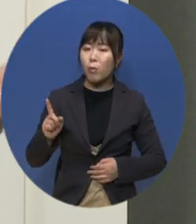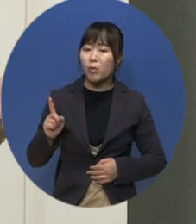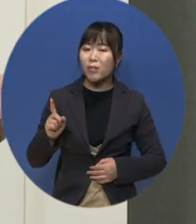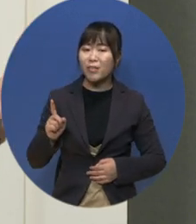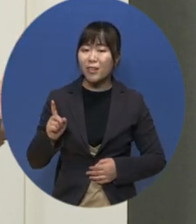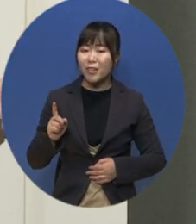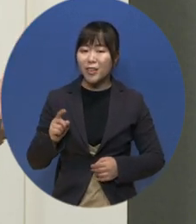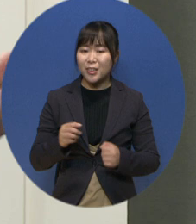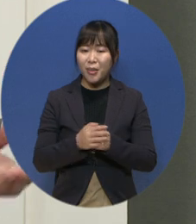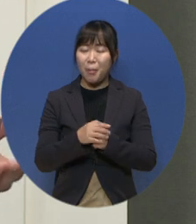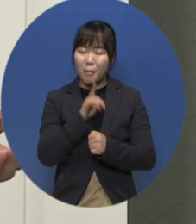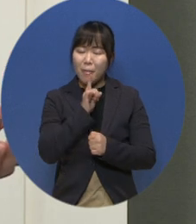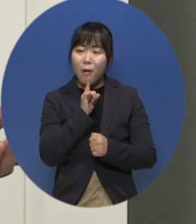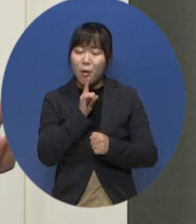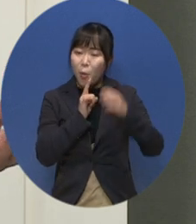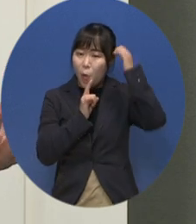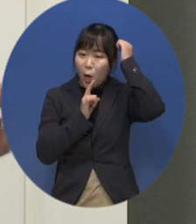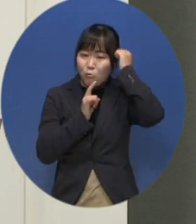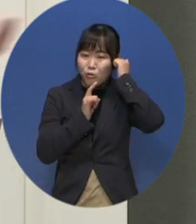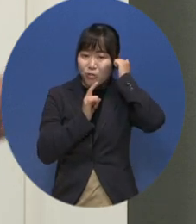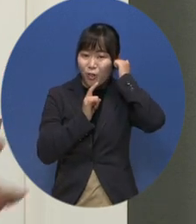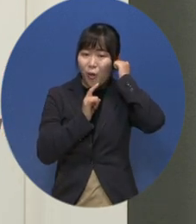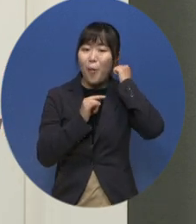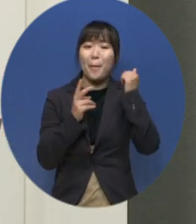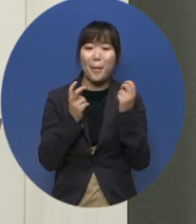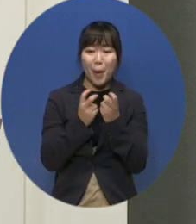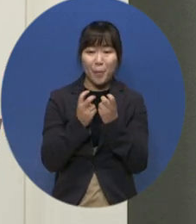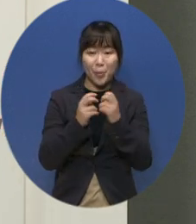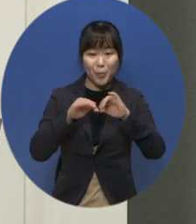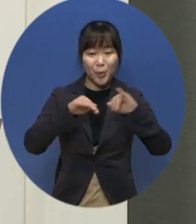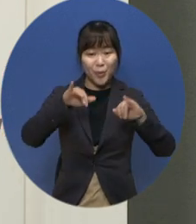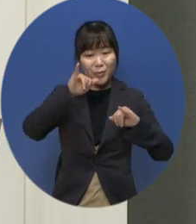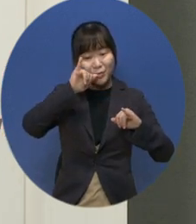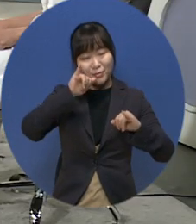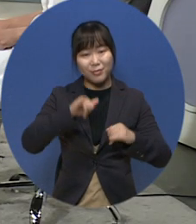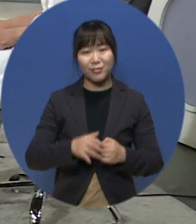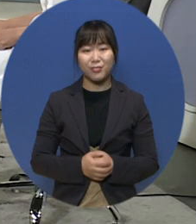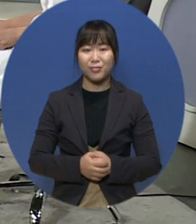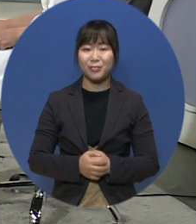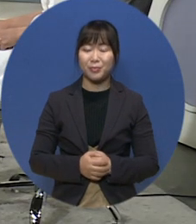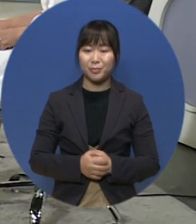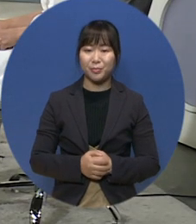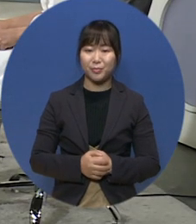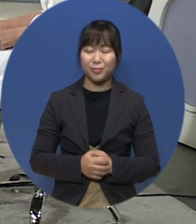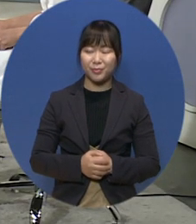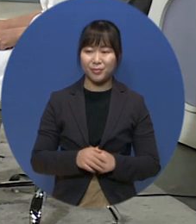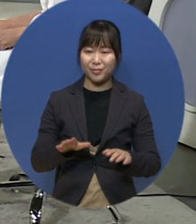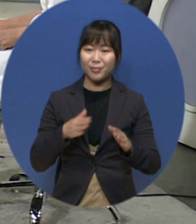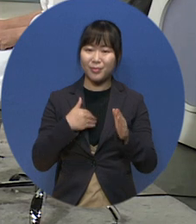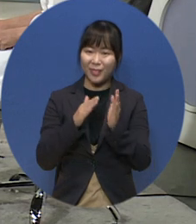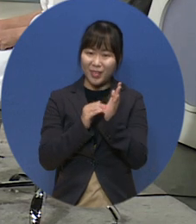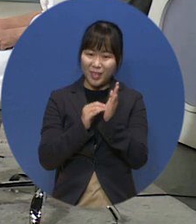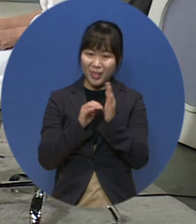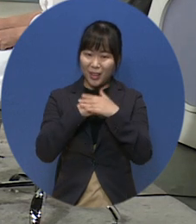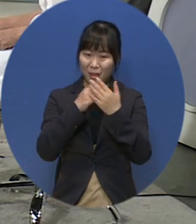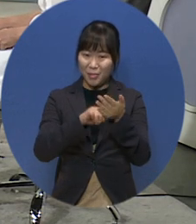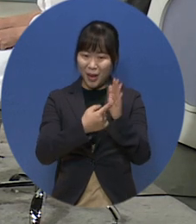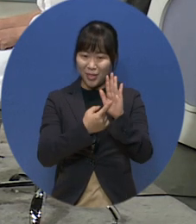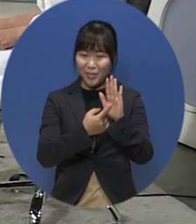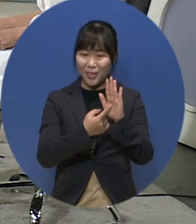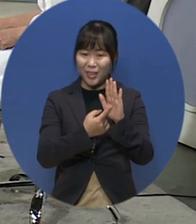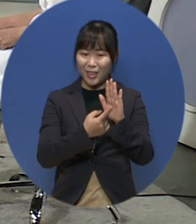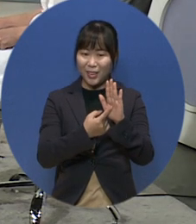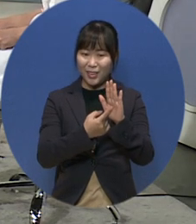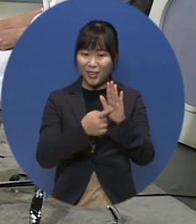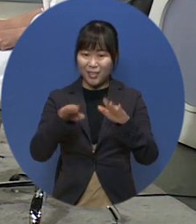그 대사를 외우는 방법이 따로 있습니까? 제가 비밀스러운 걸 오늘 다 밝히면은 밝혀요.